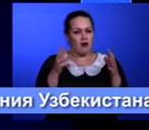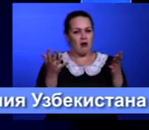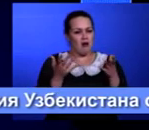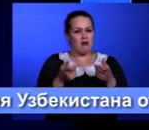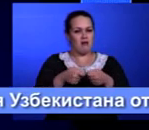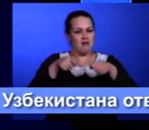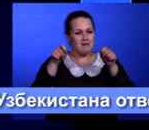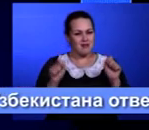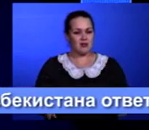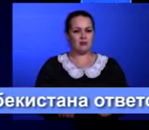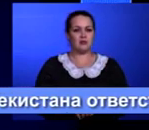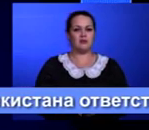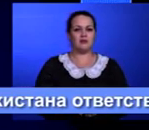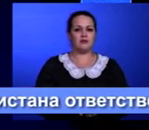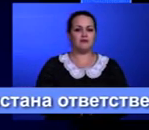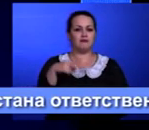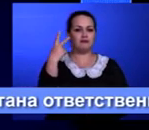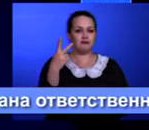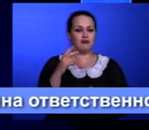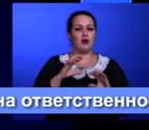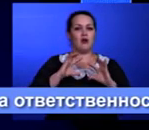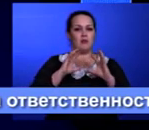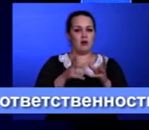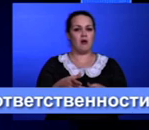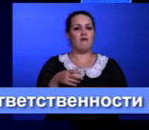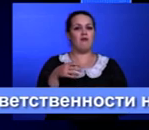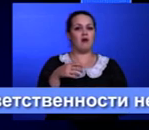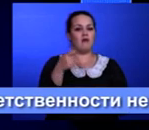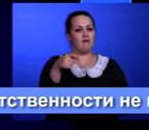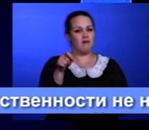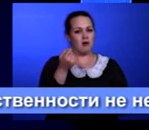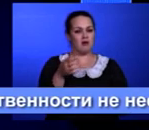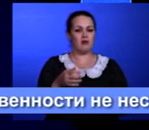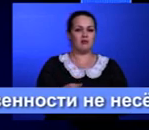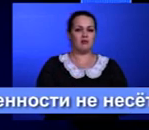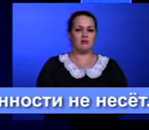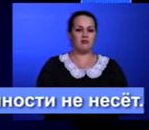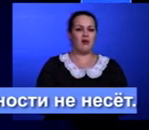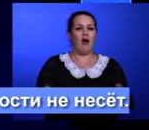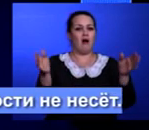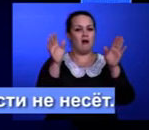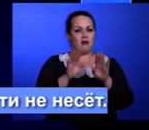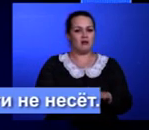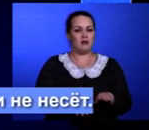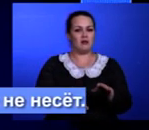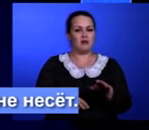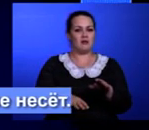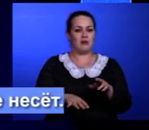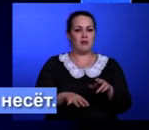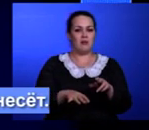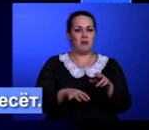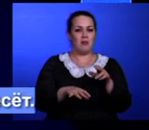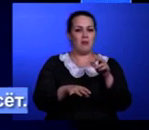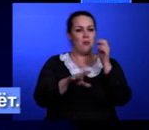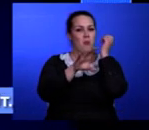надеюсь что вторая мировая война останется последней войной в истории всего